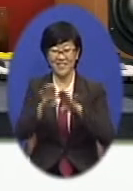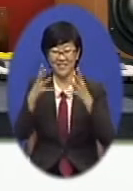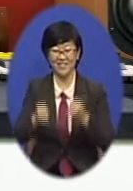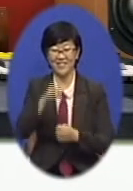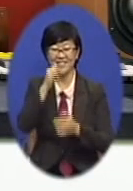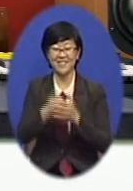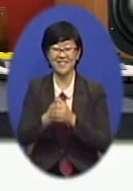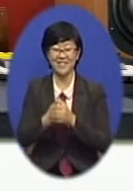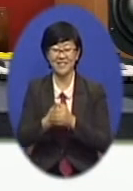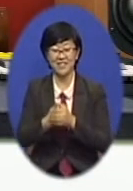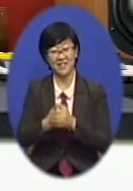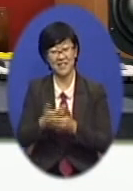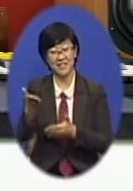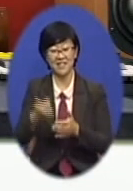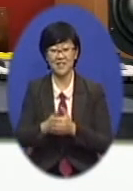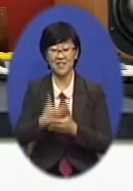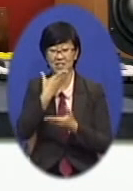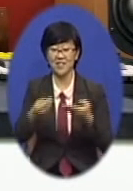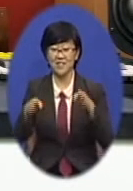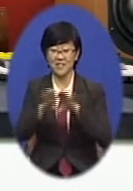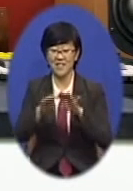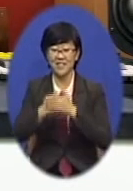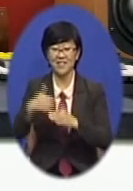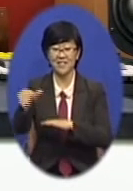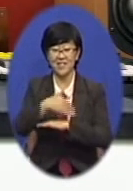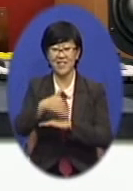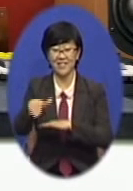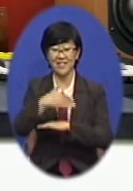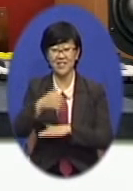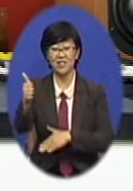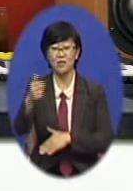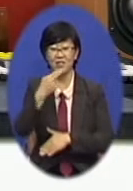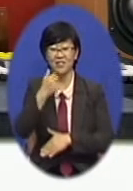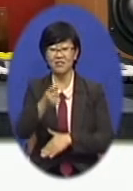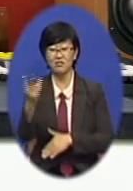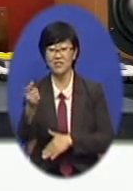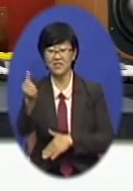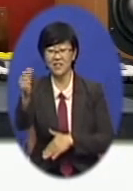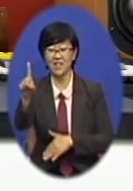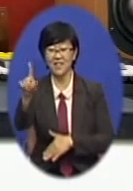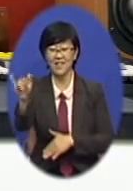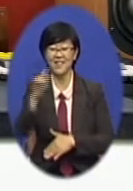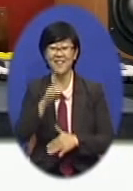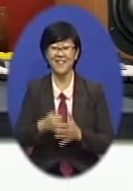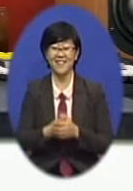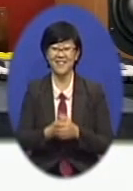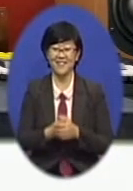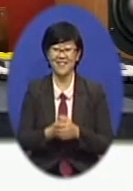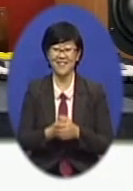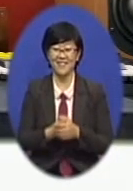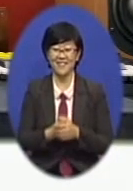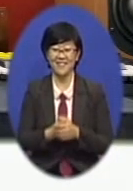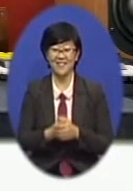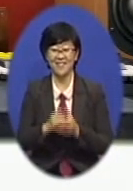많으실 수 있잖아요. 근데 그 나 당연 복지관은 남자들이 별로 없대. 딱 한 사람 있는데 네. 뭐 없어요. 아, 딱 한 사람? 한 사람을? 네. 한